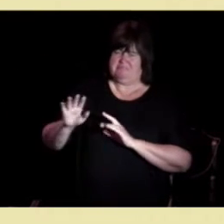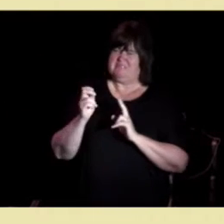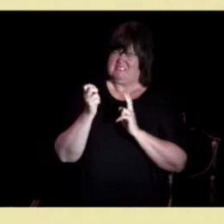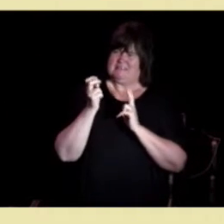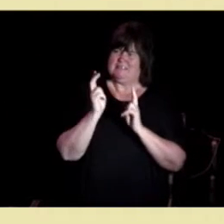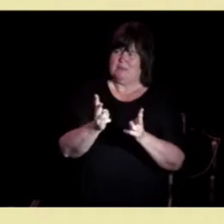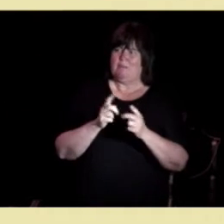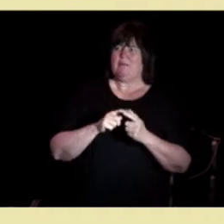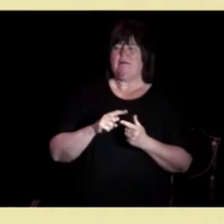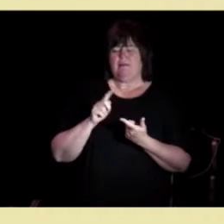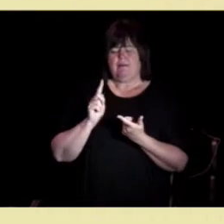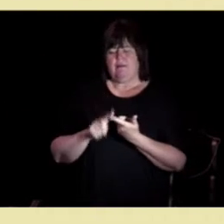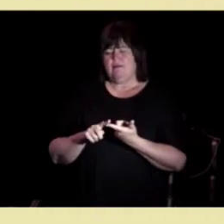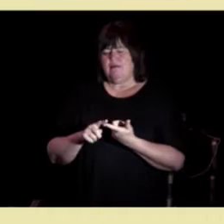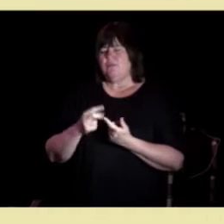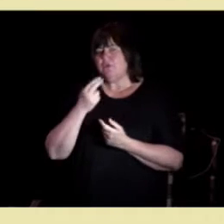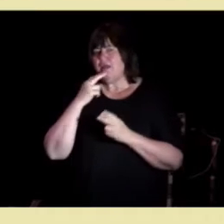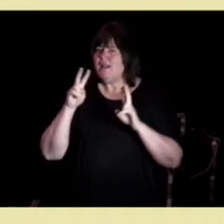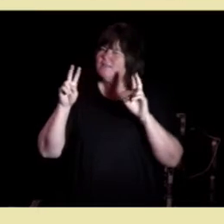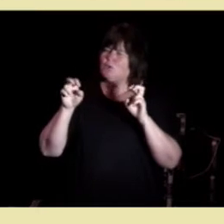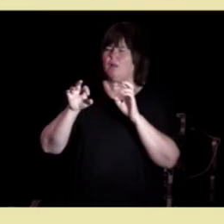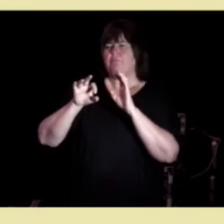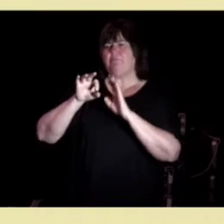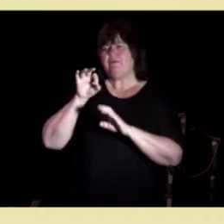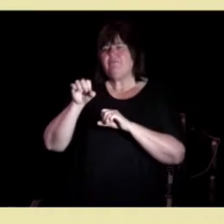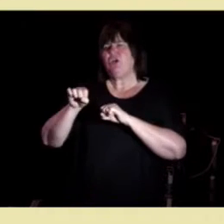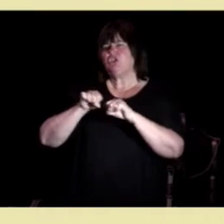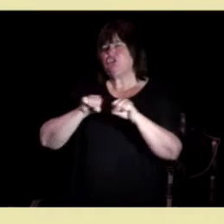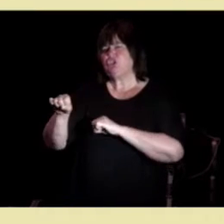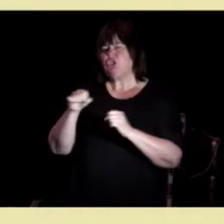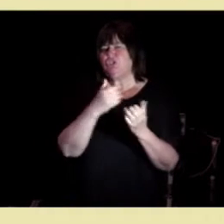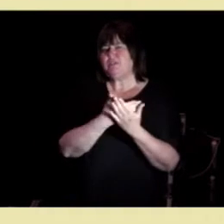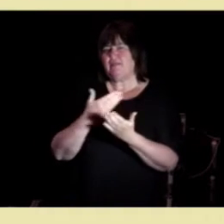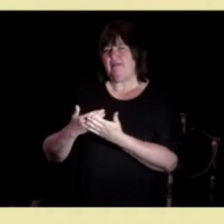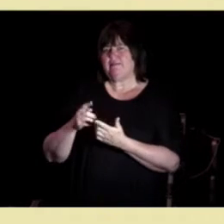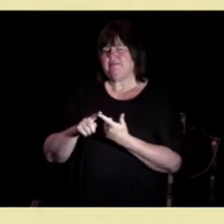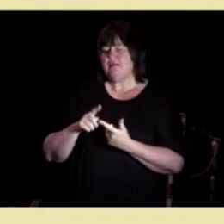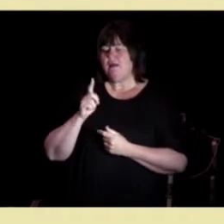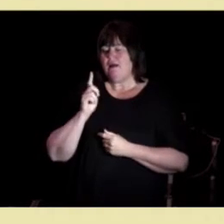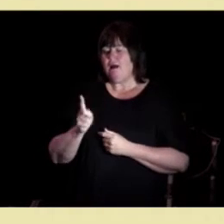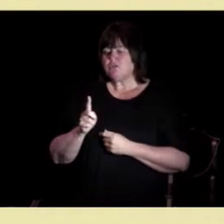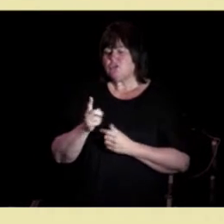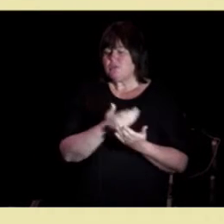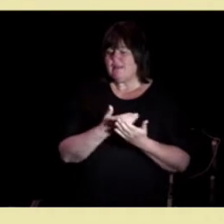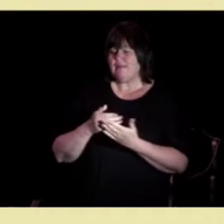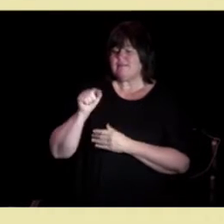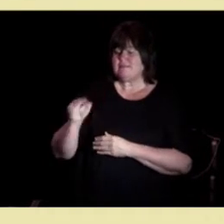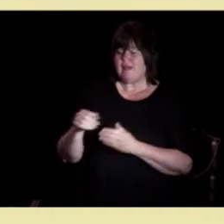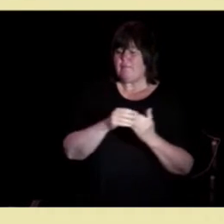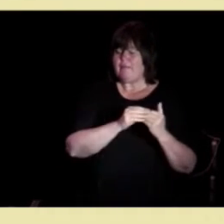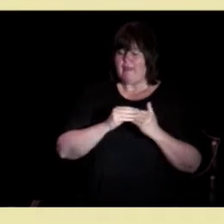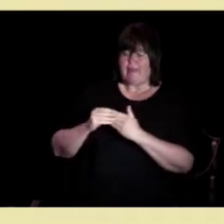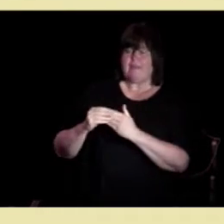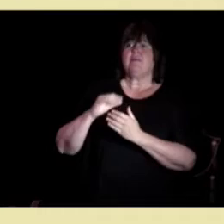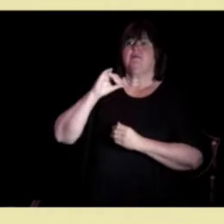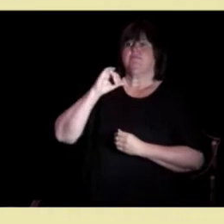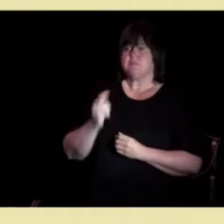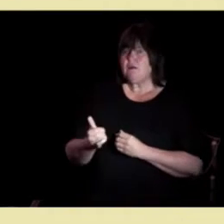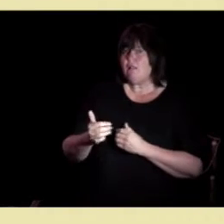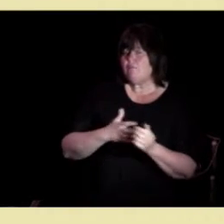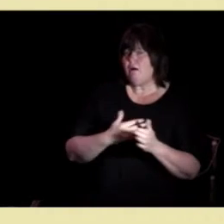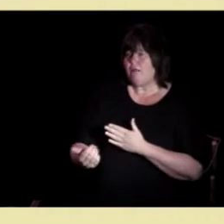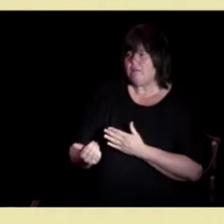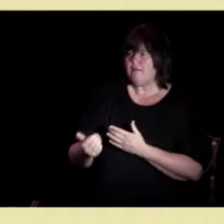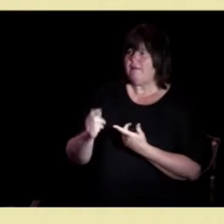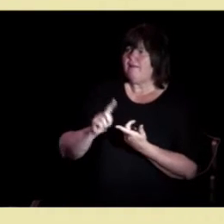Når det gjelder såkalt preferansestyrte tjenester, det vil si tjenester der det for så vidt er enighet om at man skal behandle, men